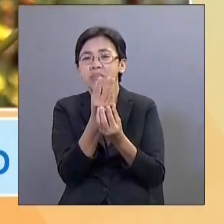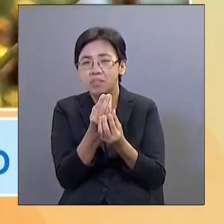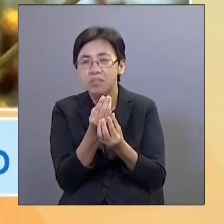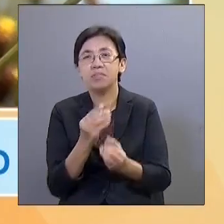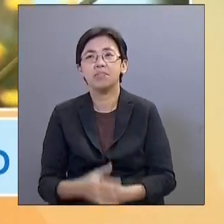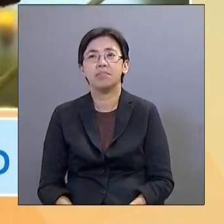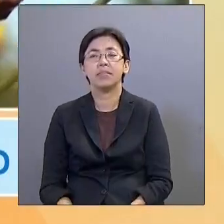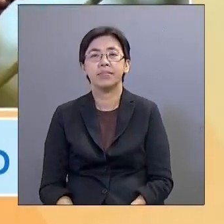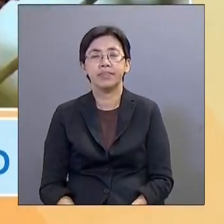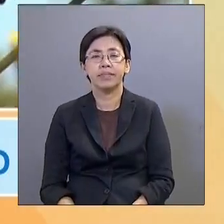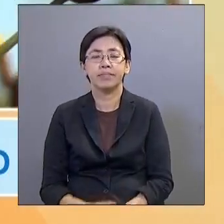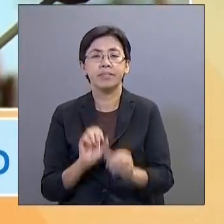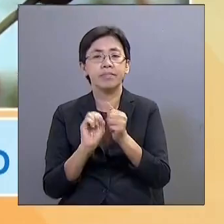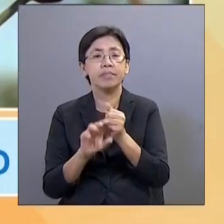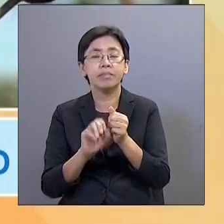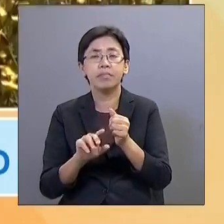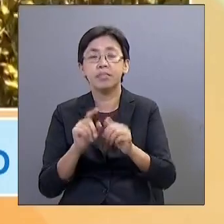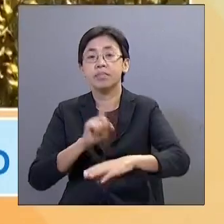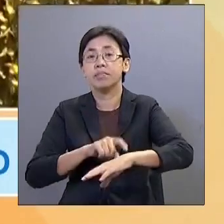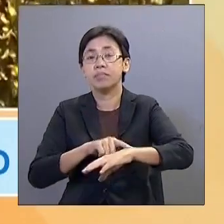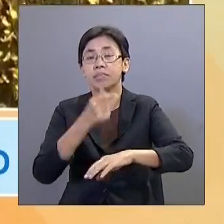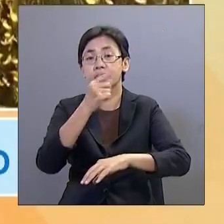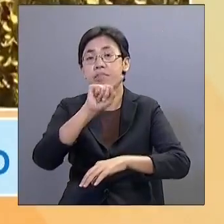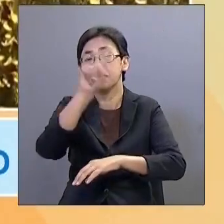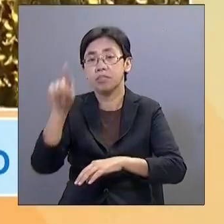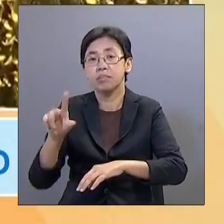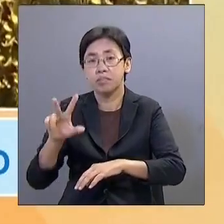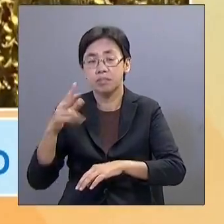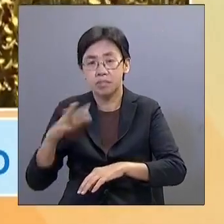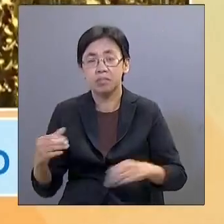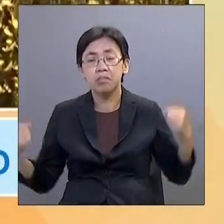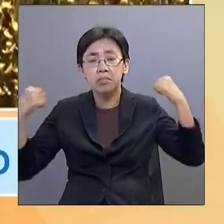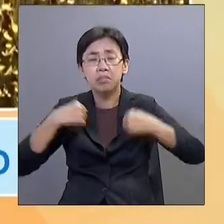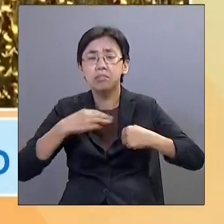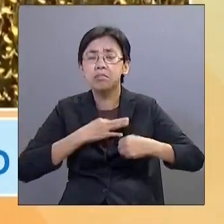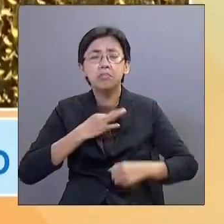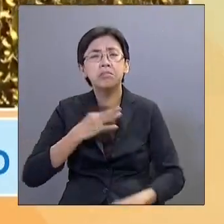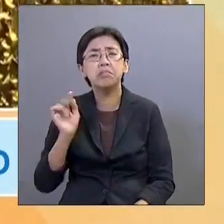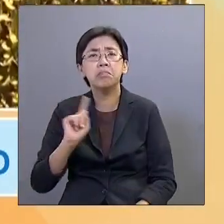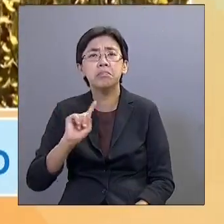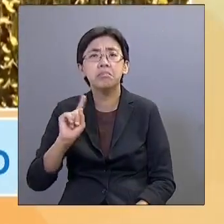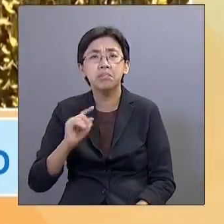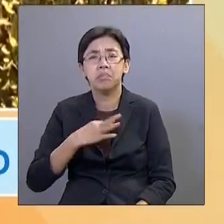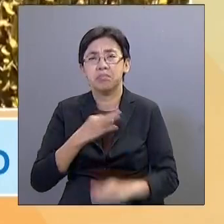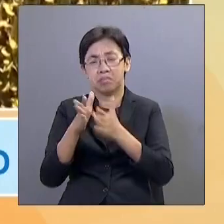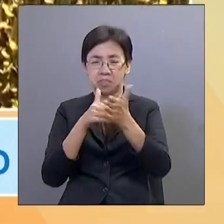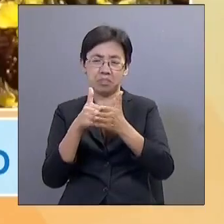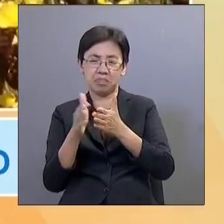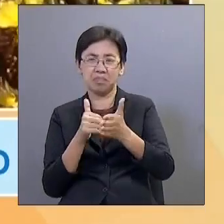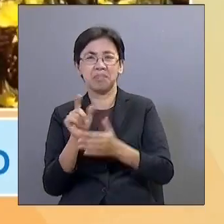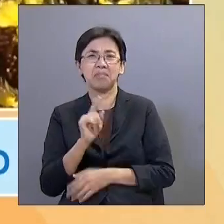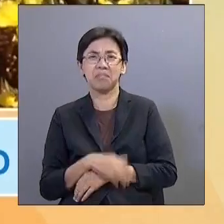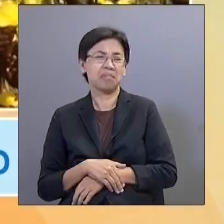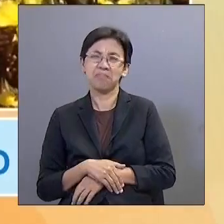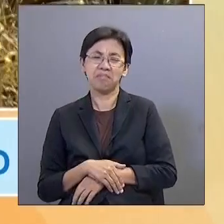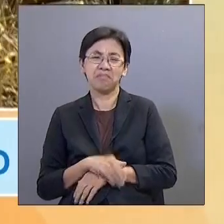แนะนำหน่อยนอกเหนือจากแนะนำเรื่องเวลาแล้วเรื่องการแต่งกาย อ ันนี้คือผมจะเป็นคนที่ทักษะการเลือกสีเนี่ยคือเป็นคนรสนิยมไม่ค่อยดี